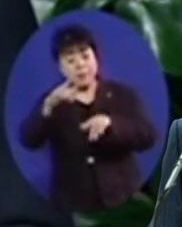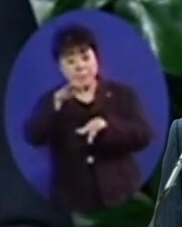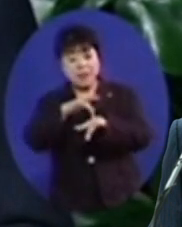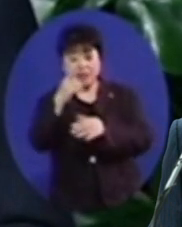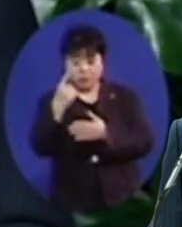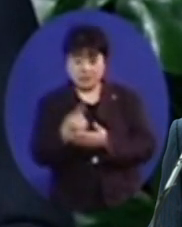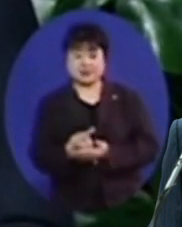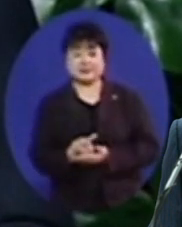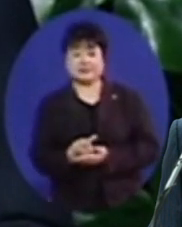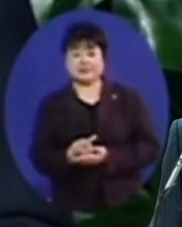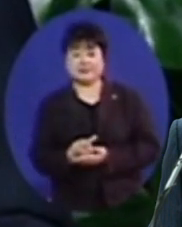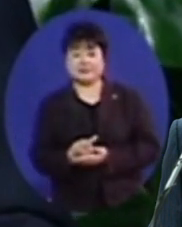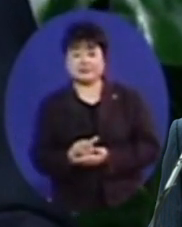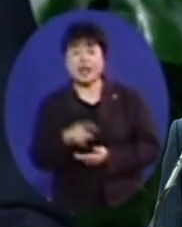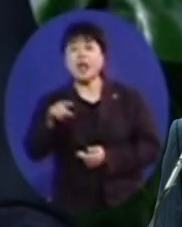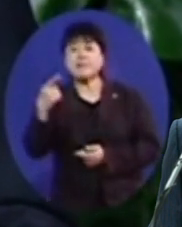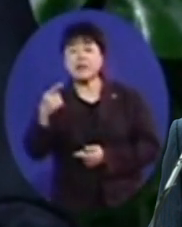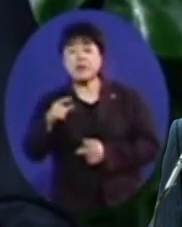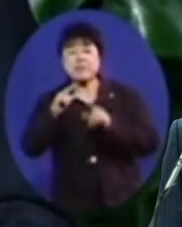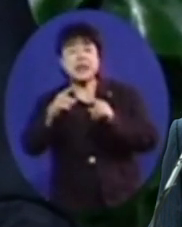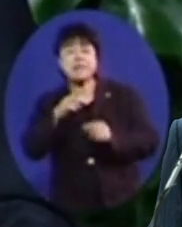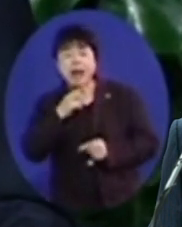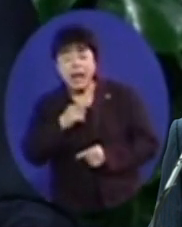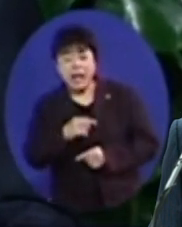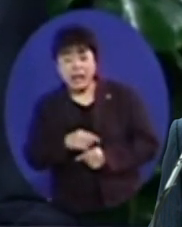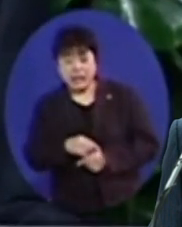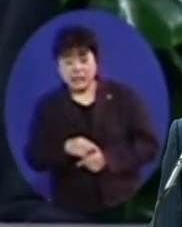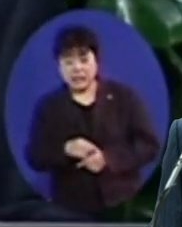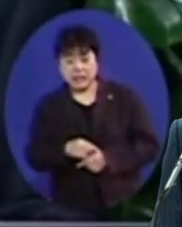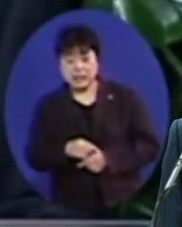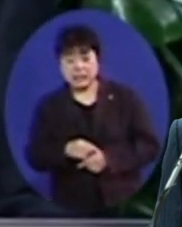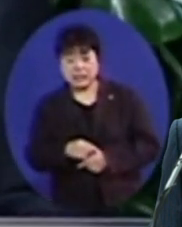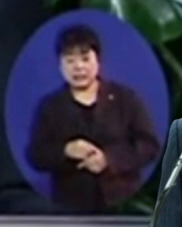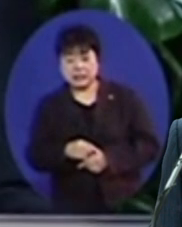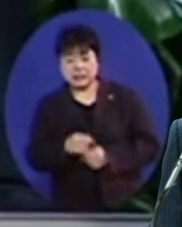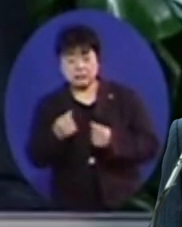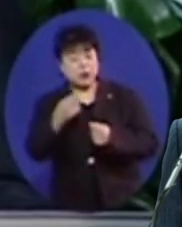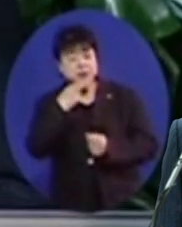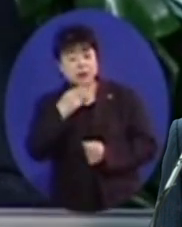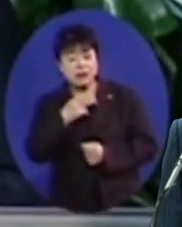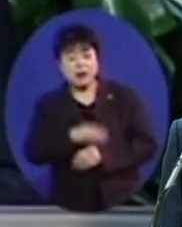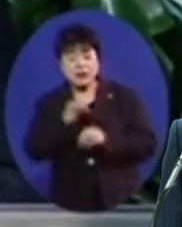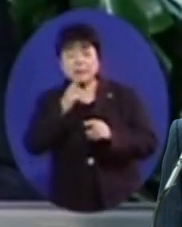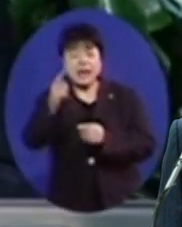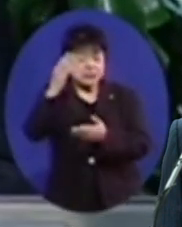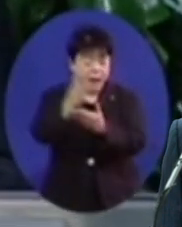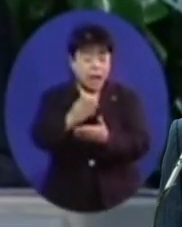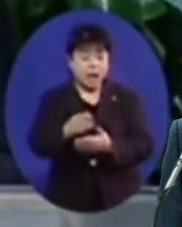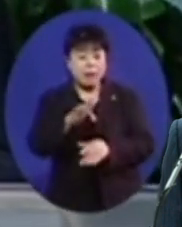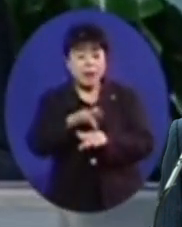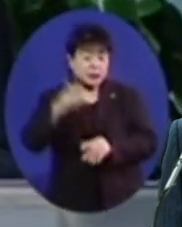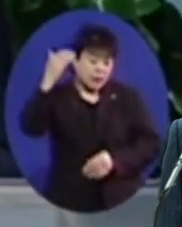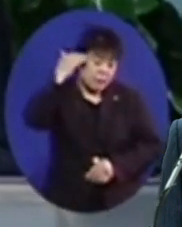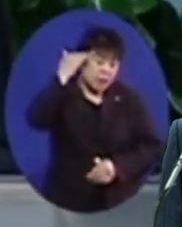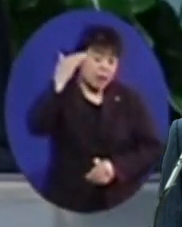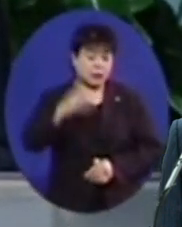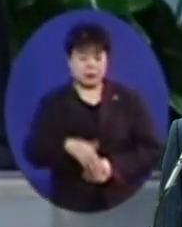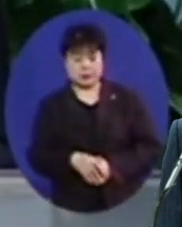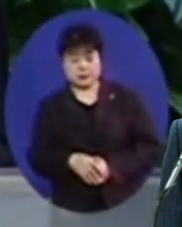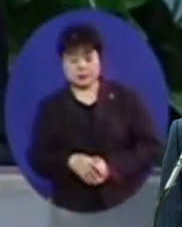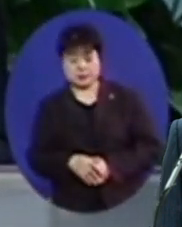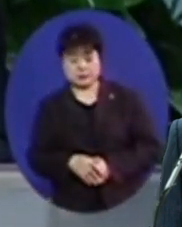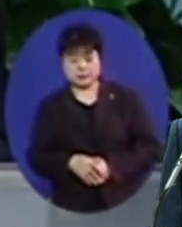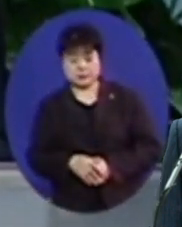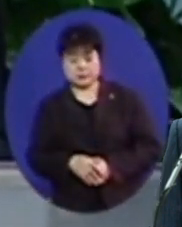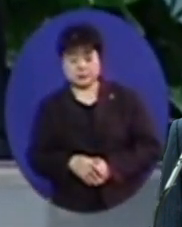말합니다. 백 번 말해봐라 무슨 소용이 있는가. 그 소리 하지 마라. 그럼 나는 이제